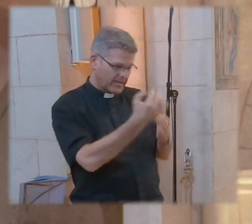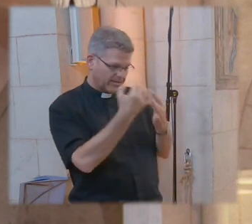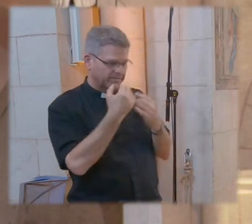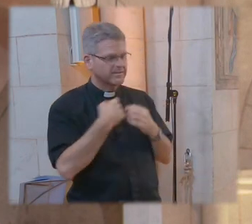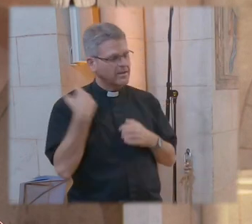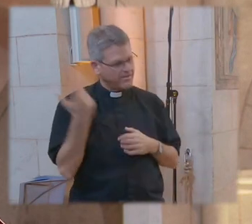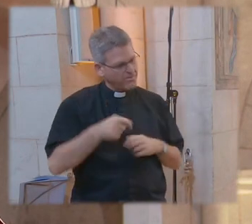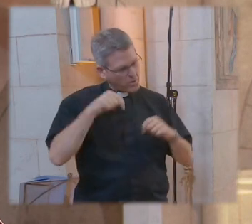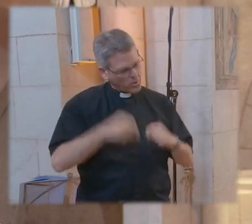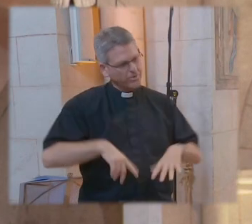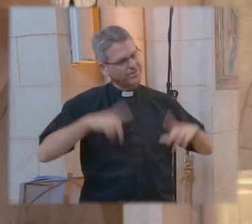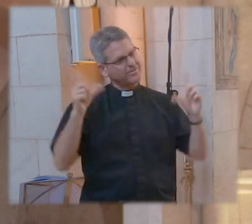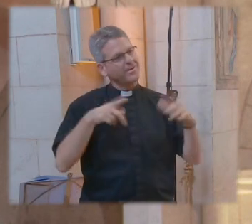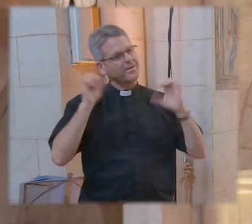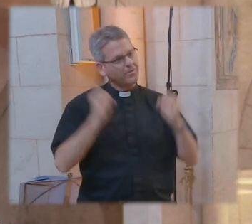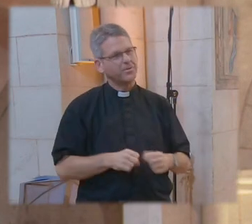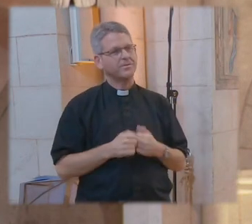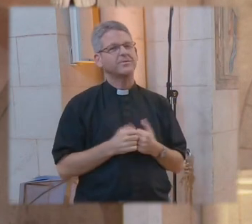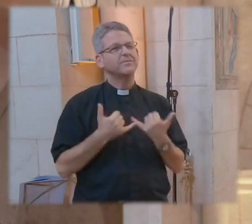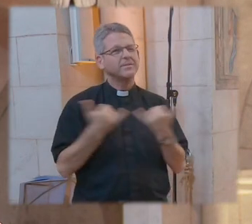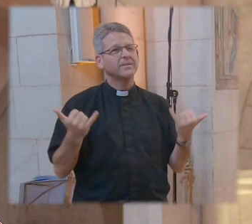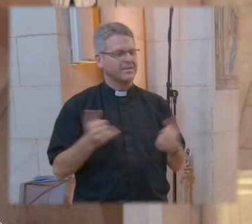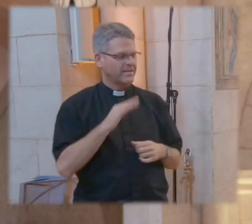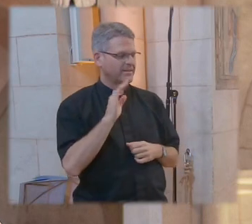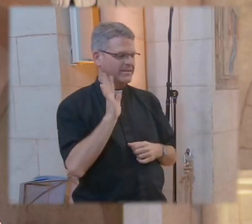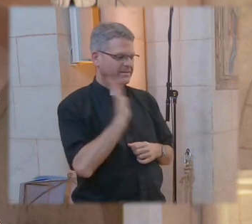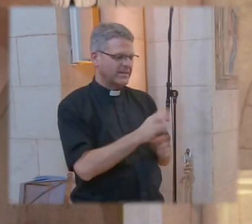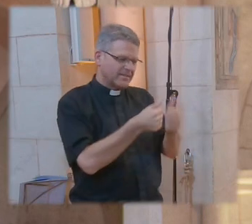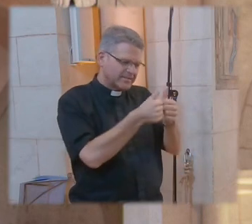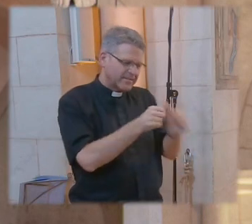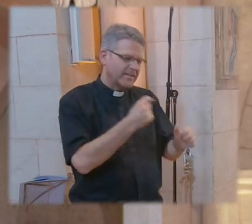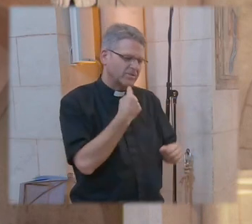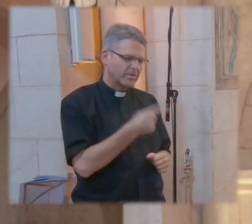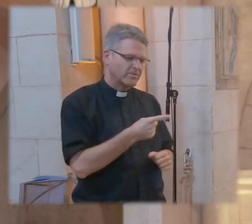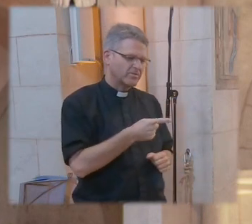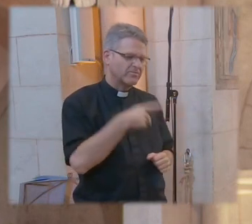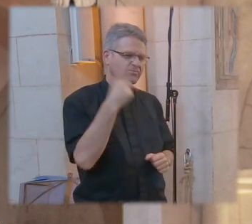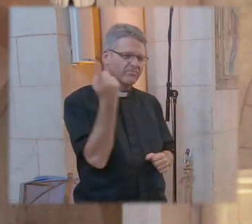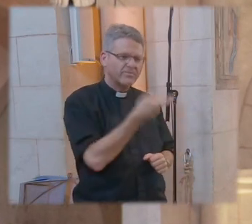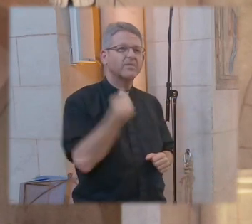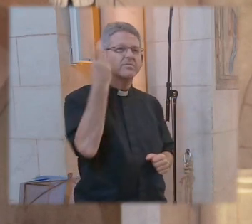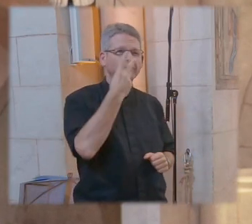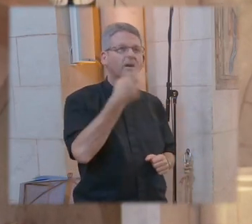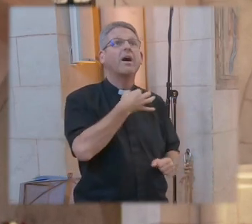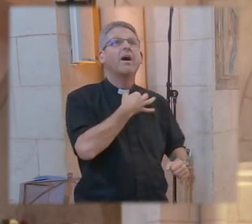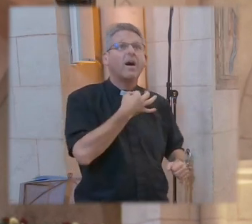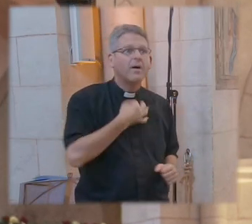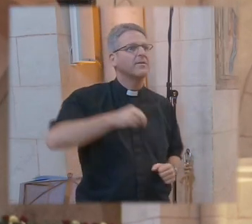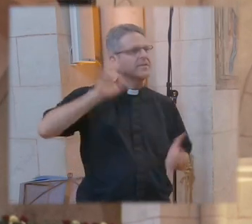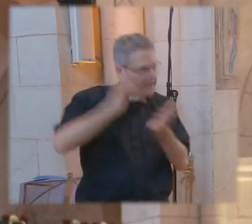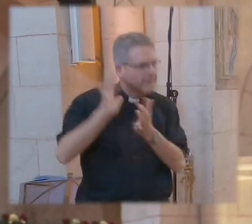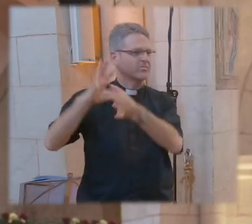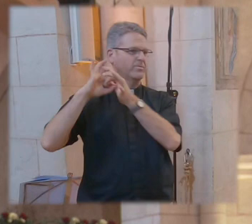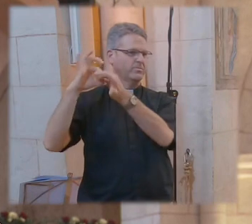heutige Fest nur, wenn wir seine Seligsprechung als Verehrung Jesu Christi begehen. Denn der